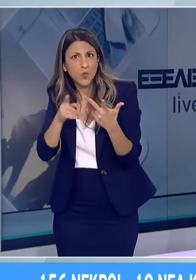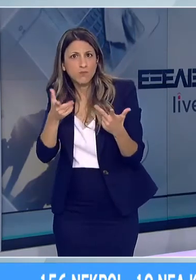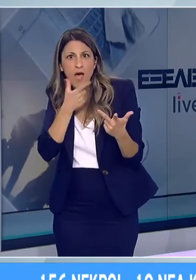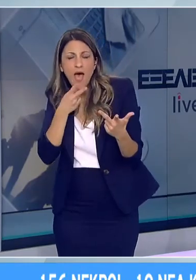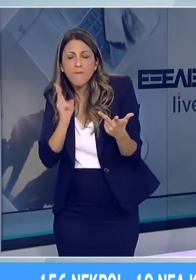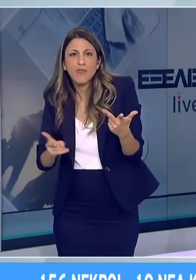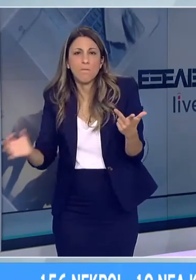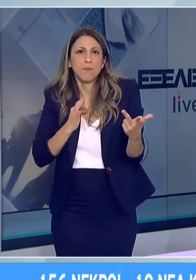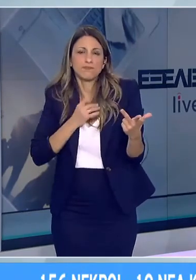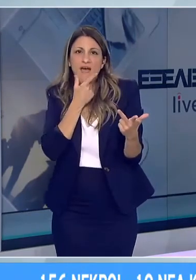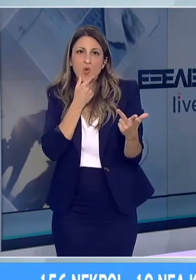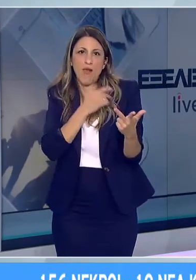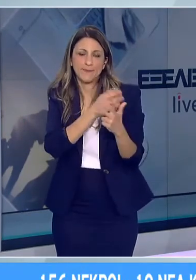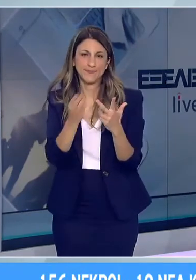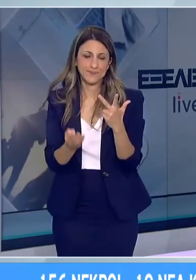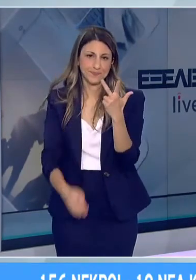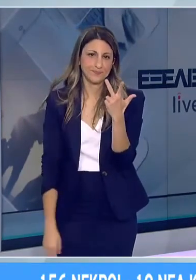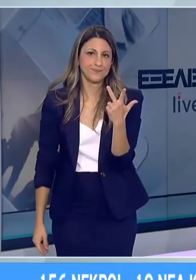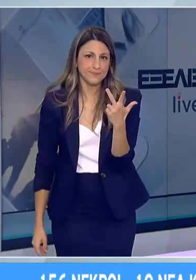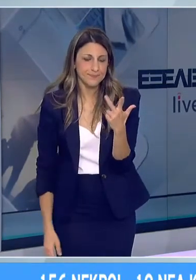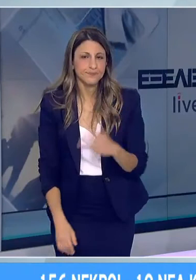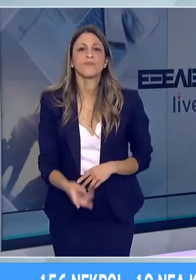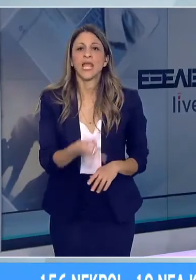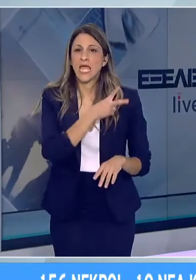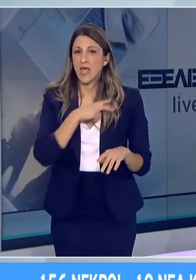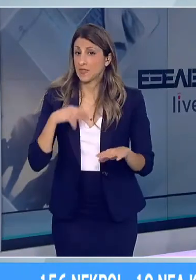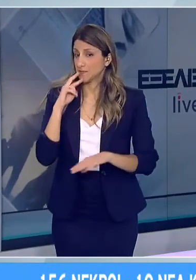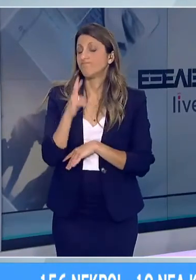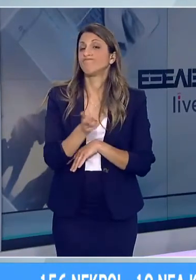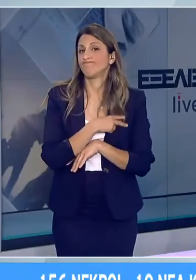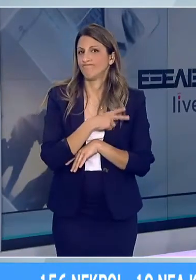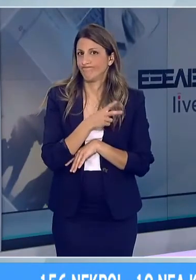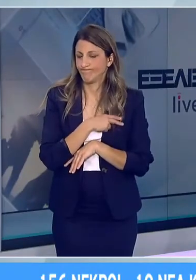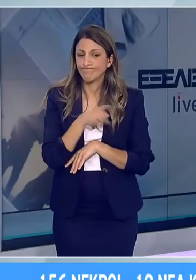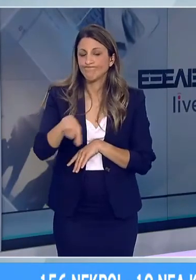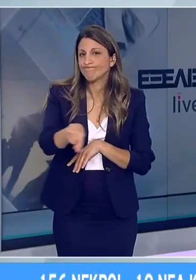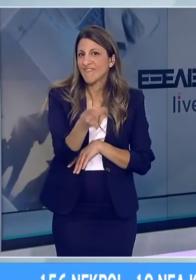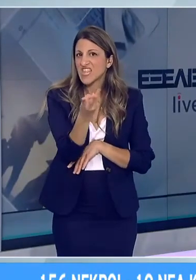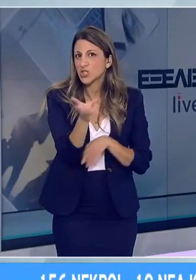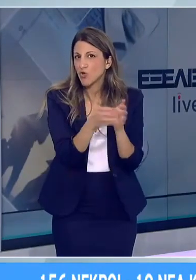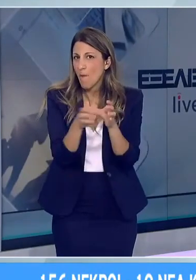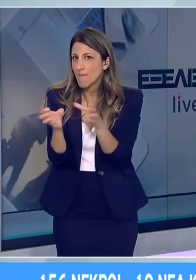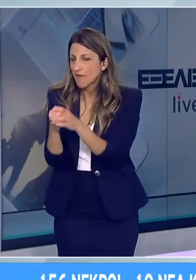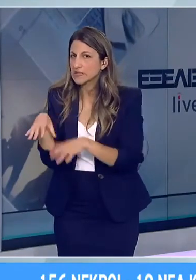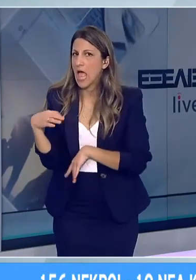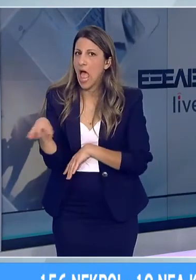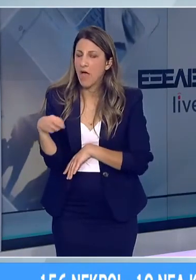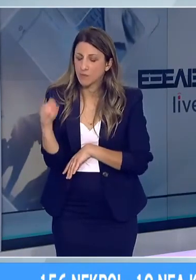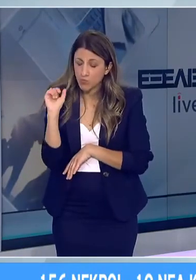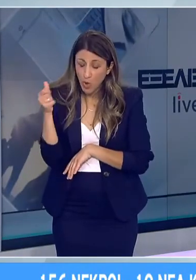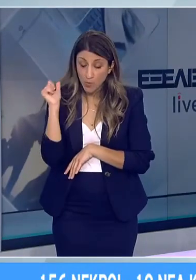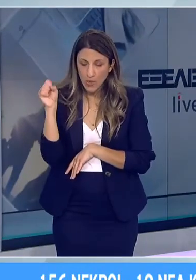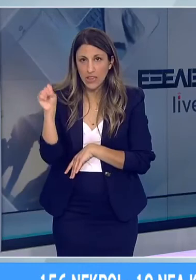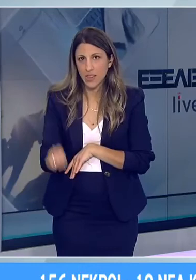Ναι, να πω εδώ ότι είναι πολύ σημαντικό αυτό που ρωτάει ο αγαπητός δημοσιογράφος. Αφορά μια ειδική κατηγορία πληθυσμού που είναι η πιο ευάλωτη από τους ευάλωτους,